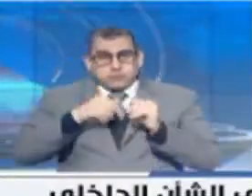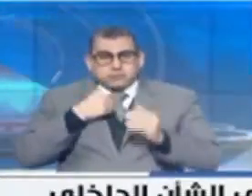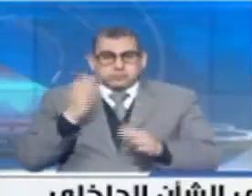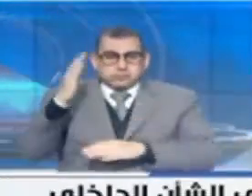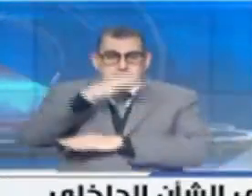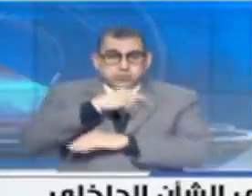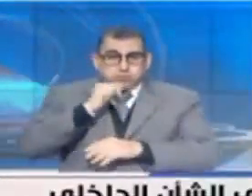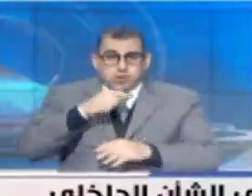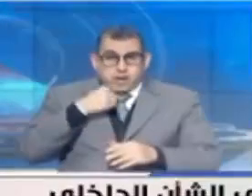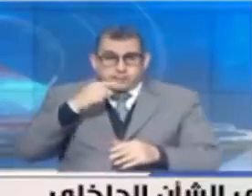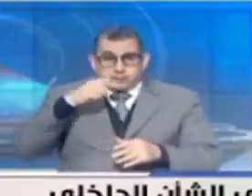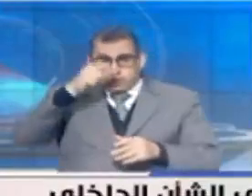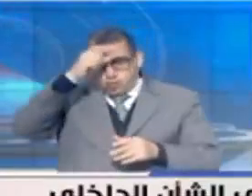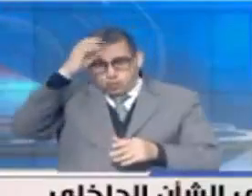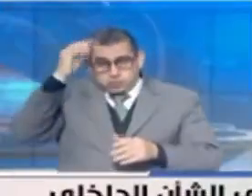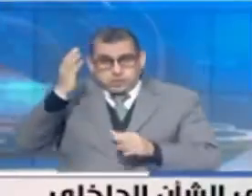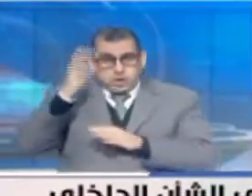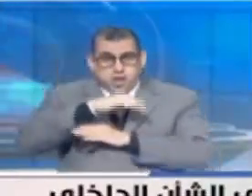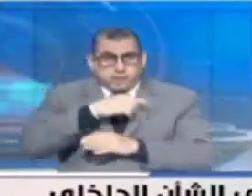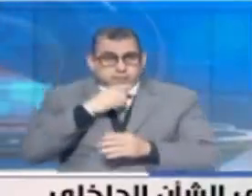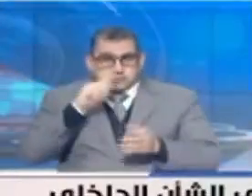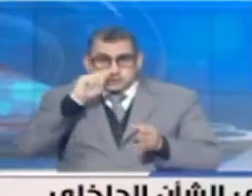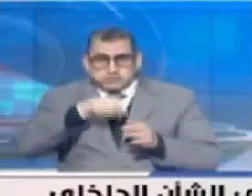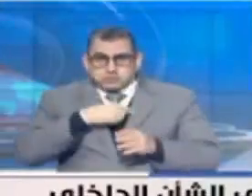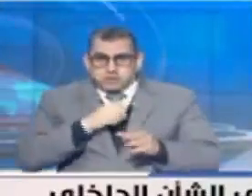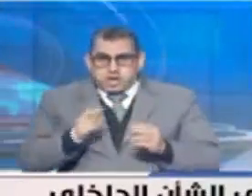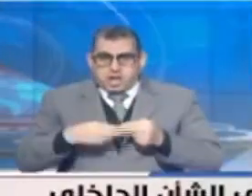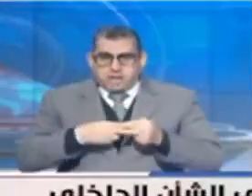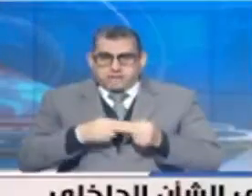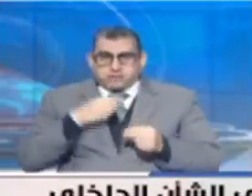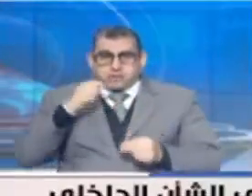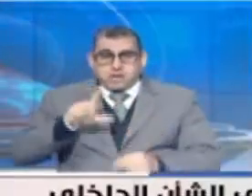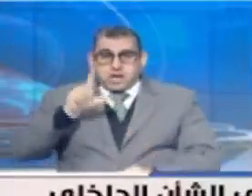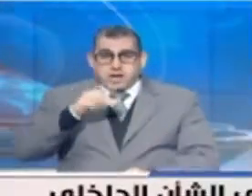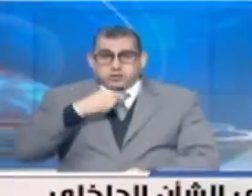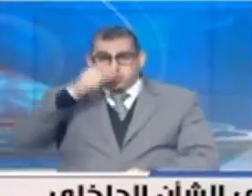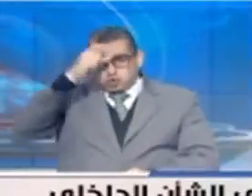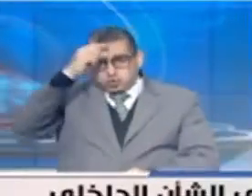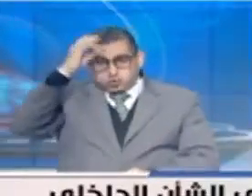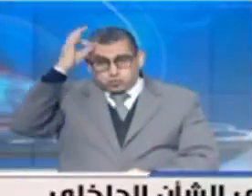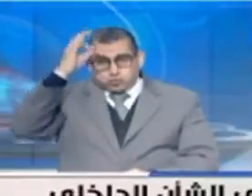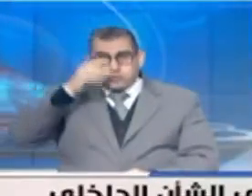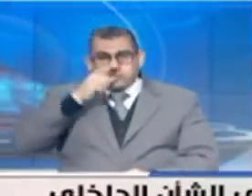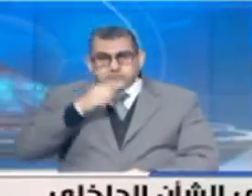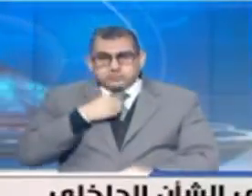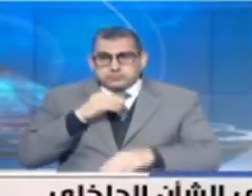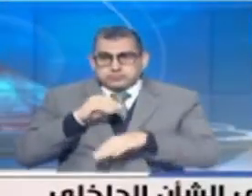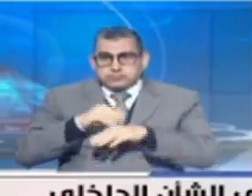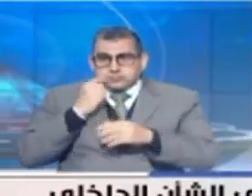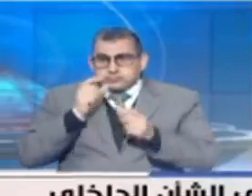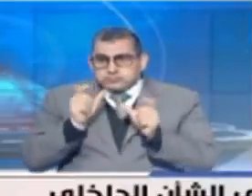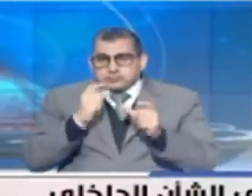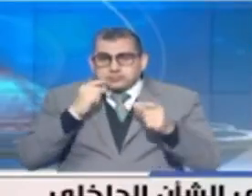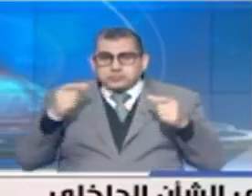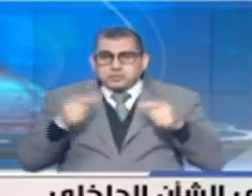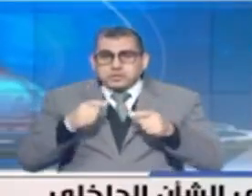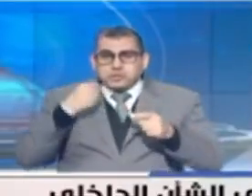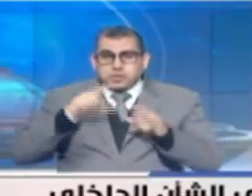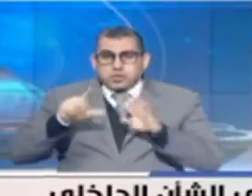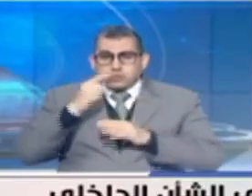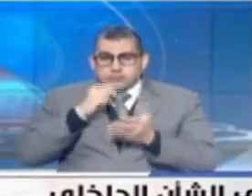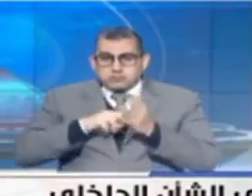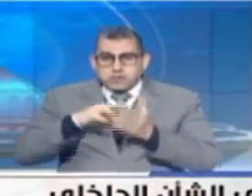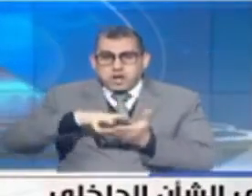الدولة أو توظيف مؤسساتها. وذكرت الرئاسة التونسية أن الرئيس التونسي حث خلال إشرافه على اجتماع مجلس الوزراء